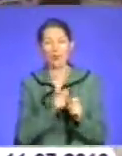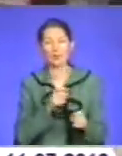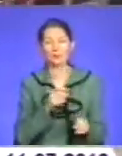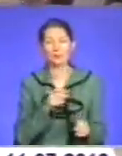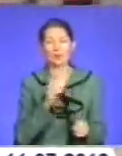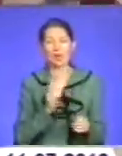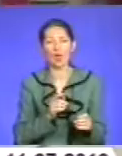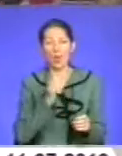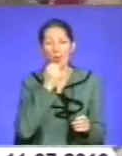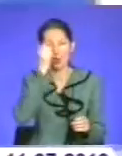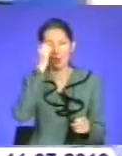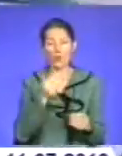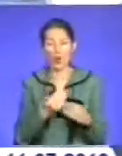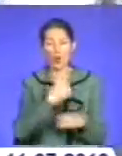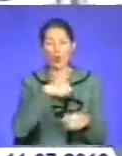проведений